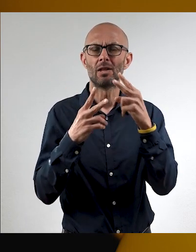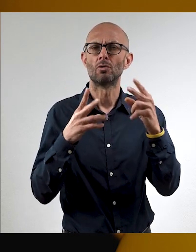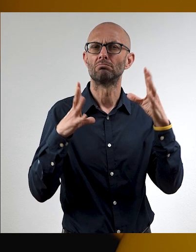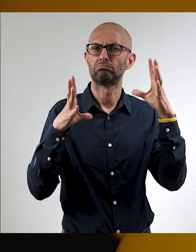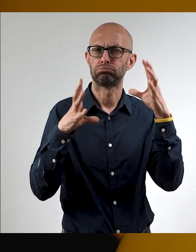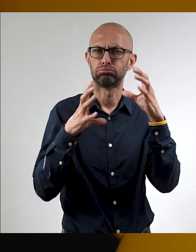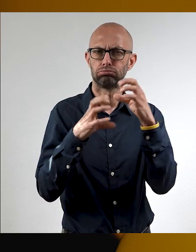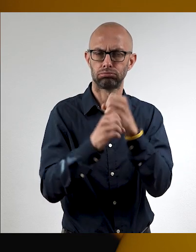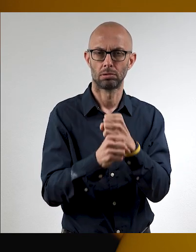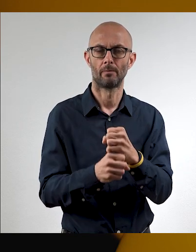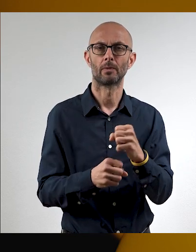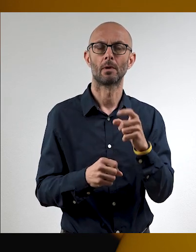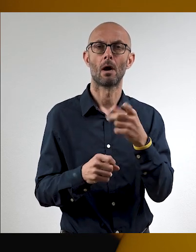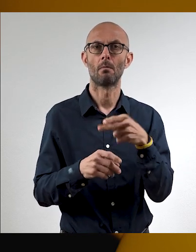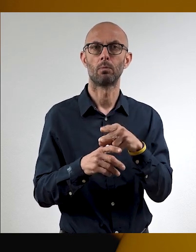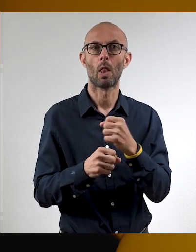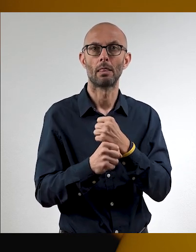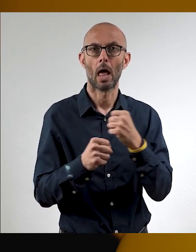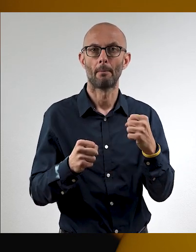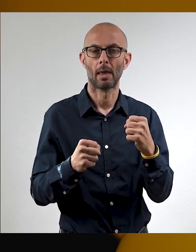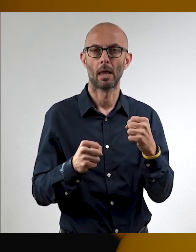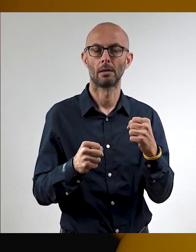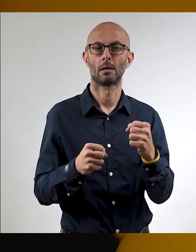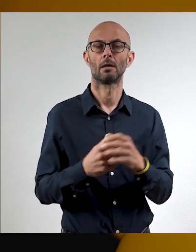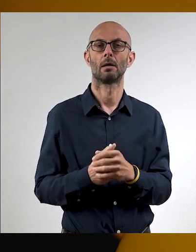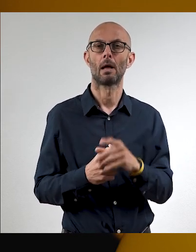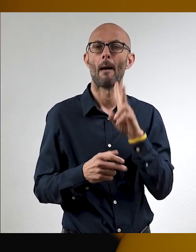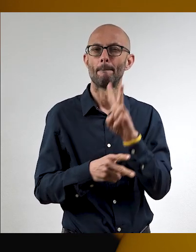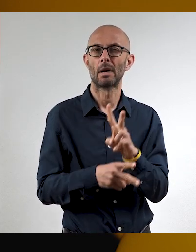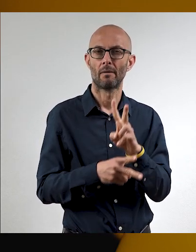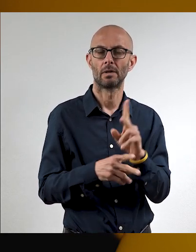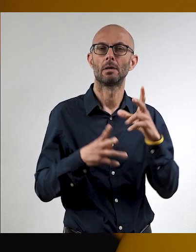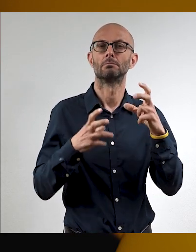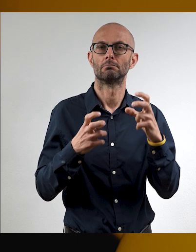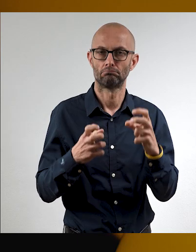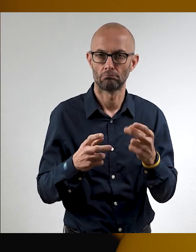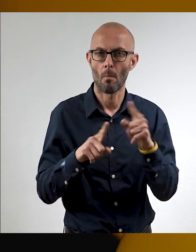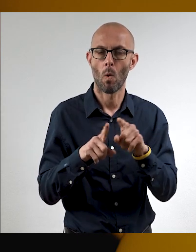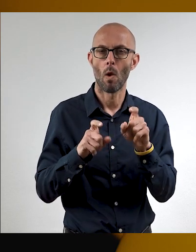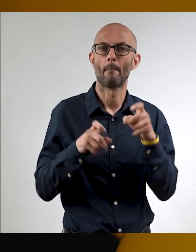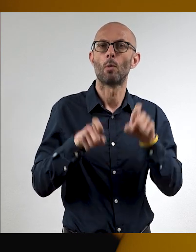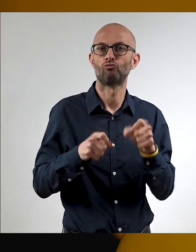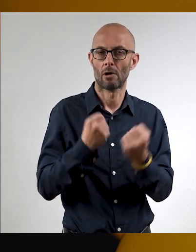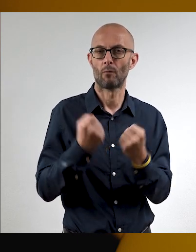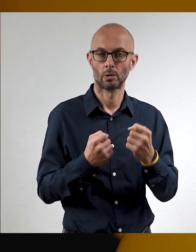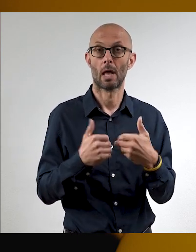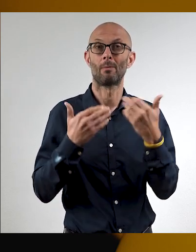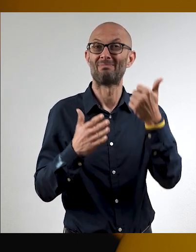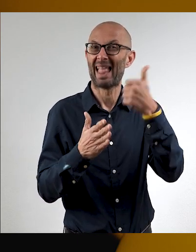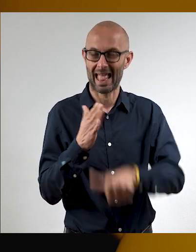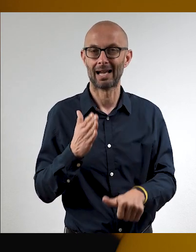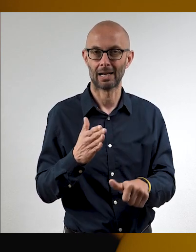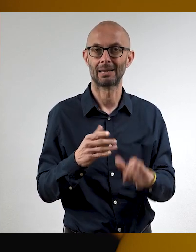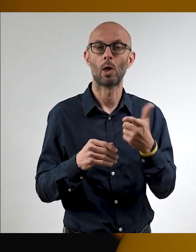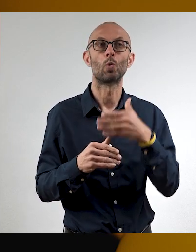hitro zmanjšuje. Postanete bolj napeti, previdni in zmanjšate hitrost. Potem pa